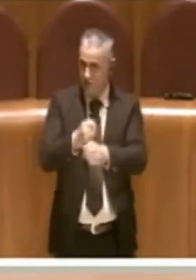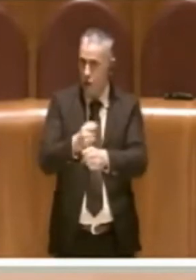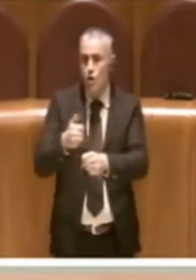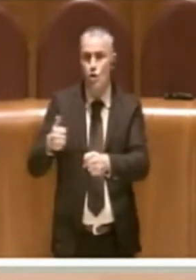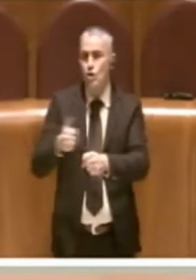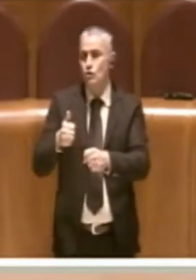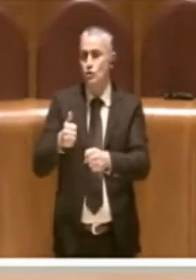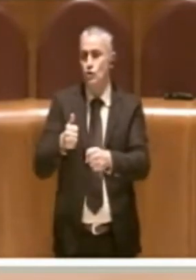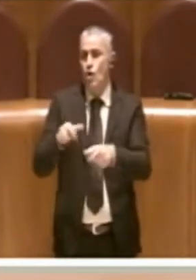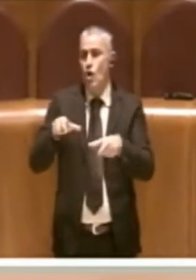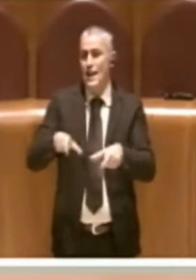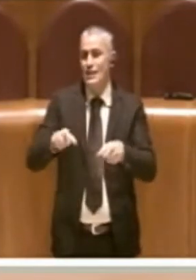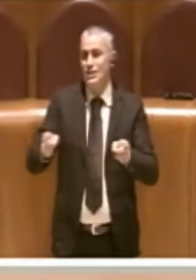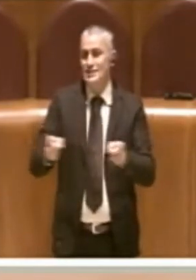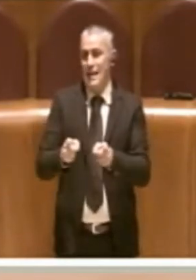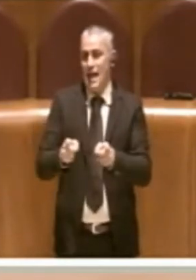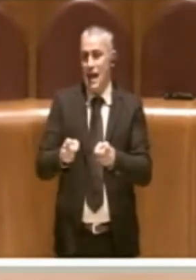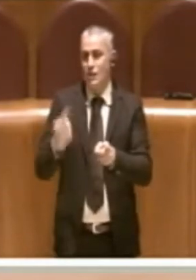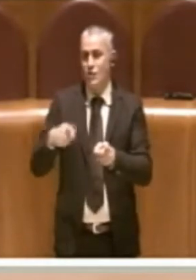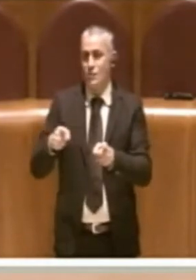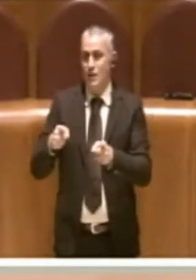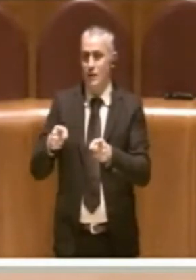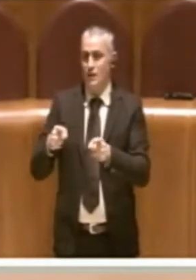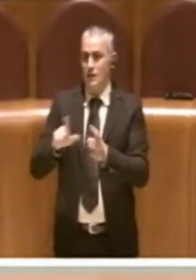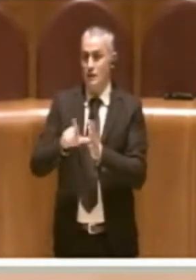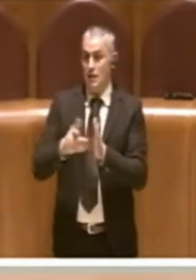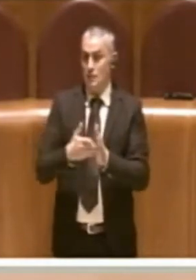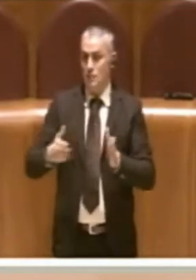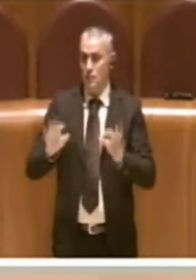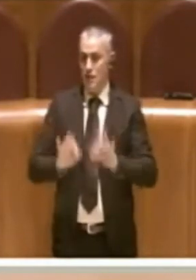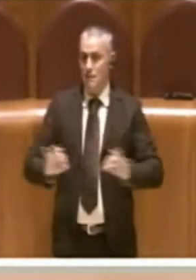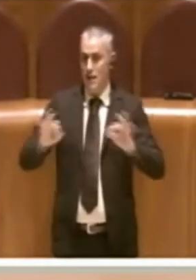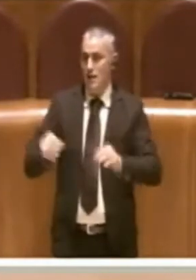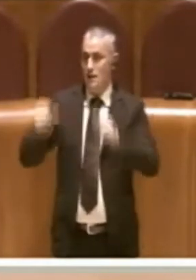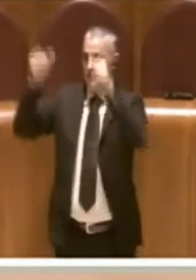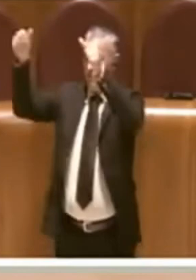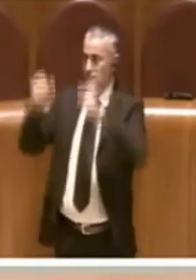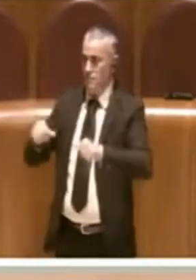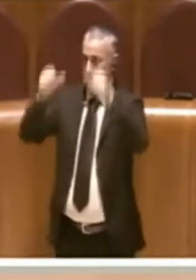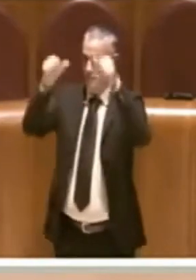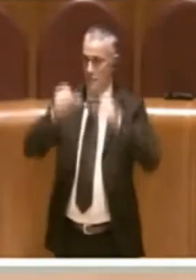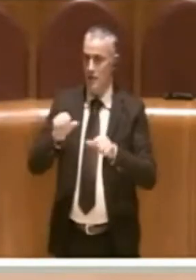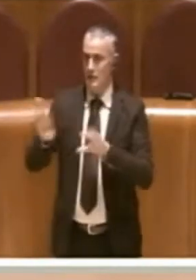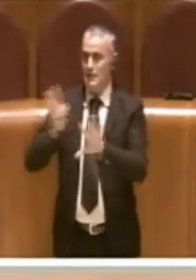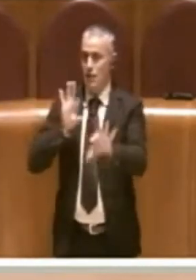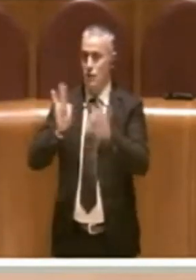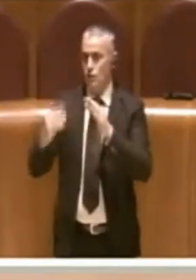a predisporre gli atti di gara e a selezionare quindi il nuovo concessionario. Grazie.